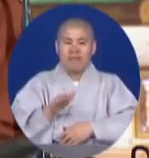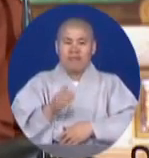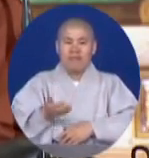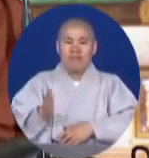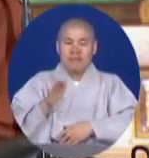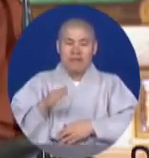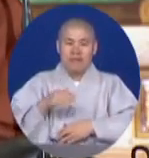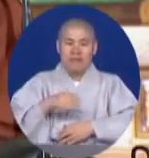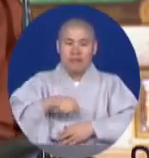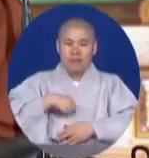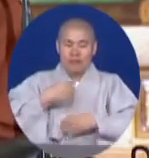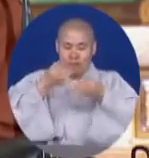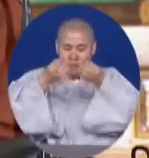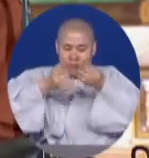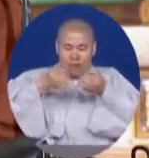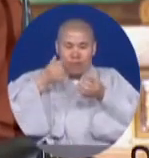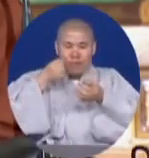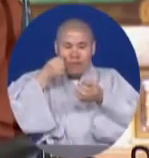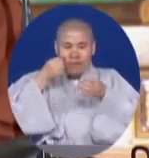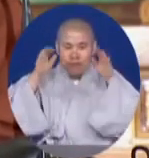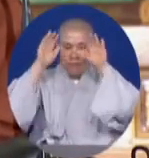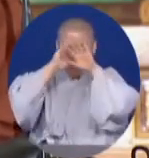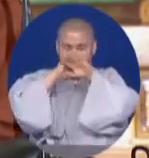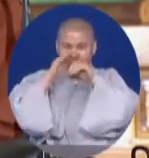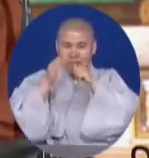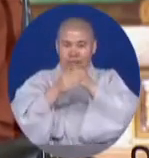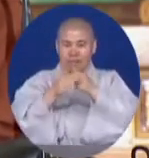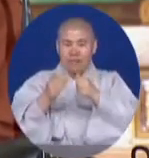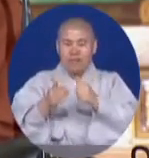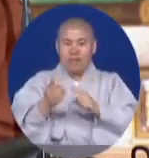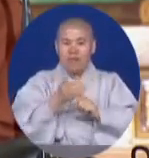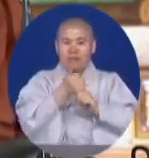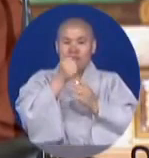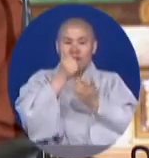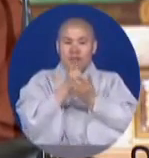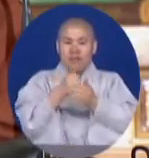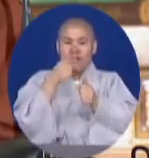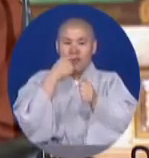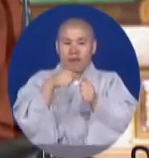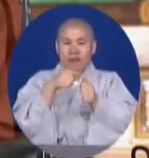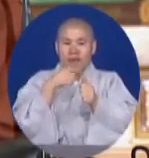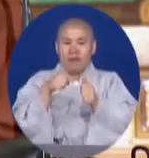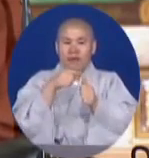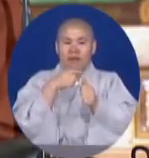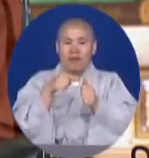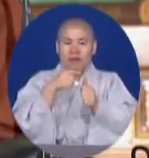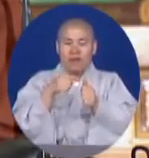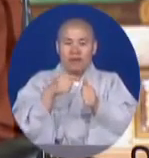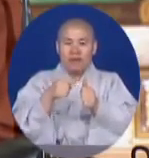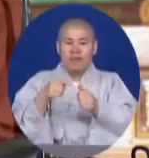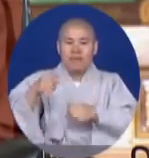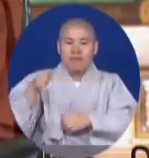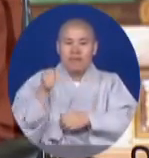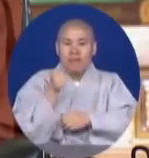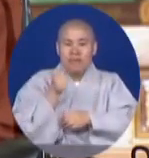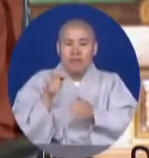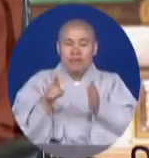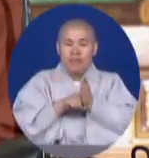근데 우리 스스로 못 봐요. 어두워가지고. 부처님의 가르침을 또 의지해서